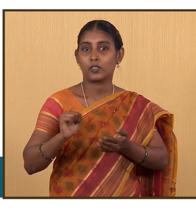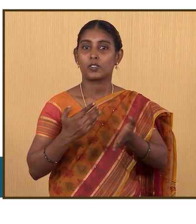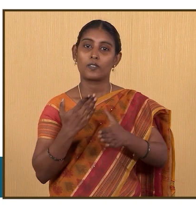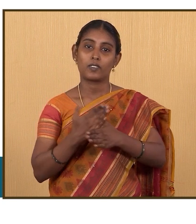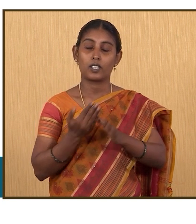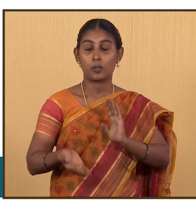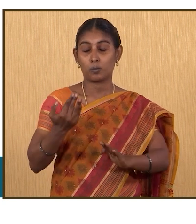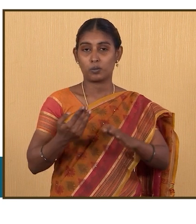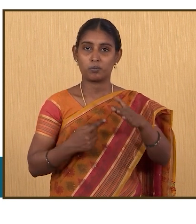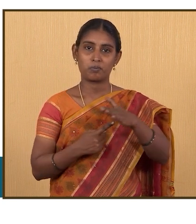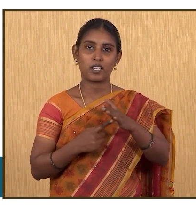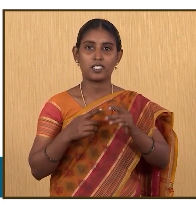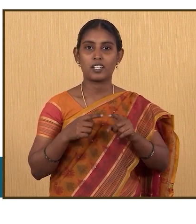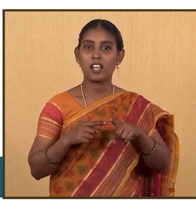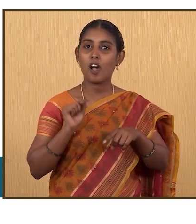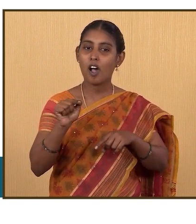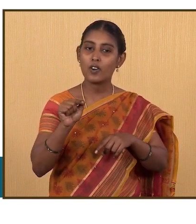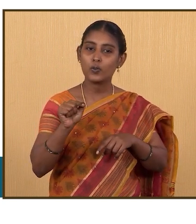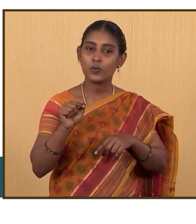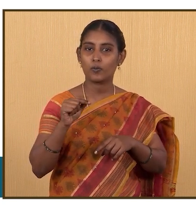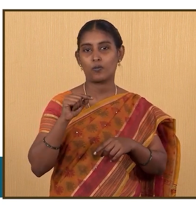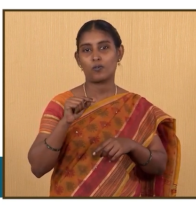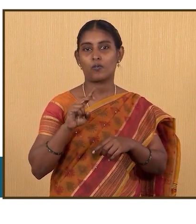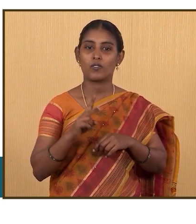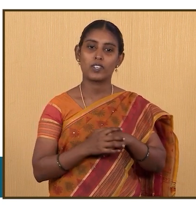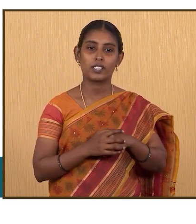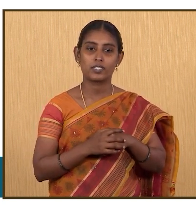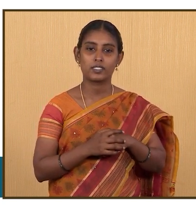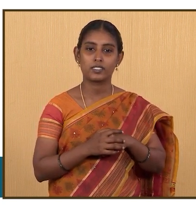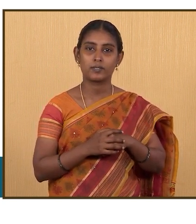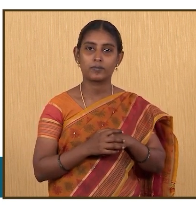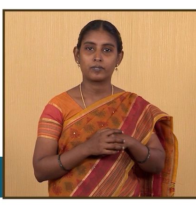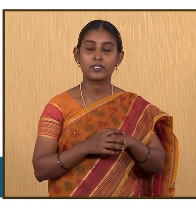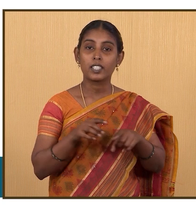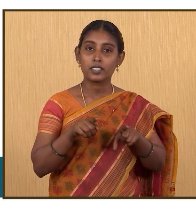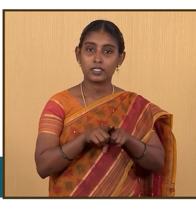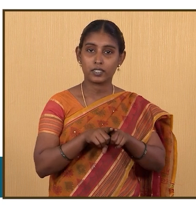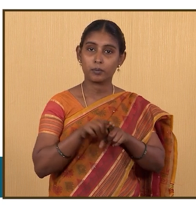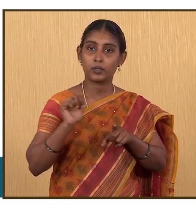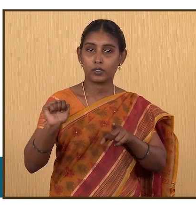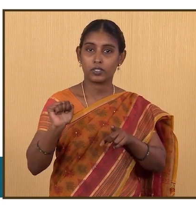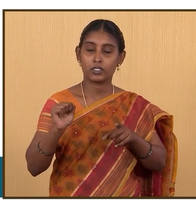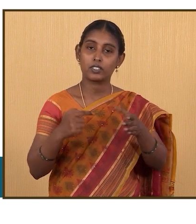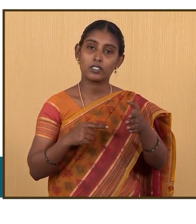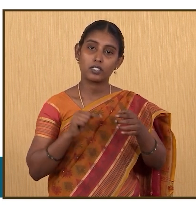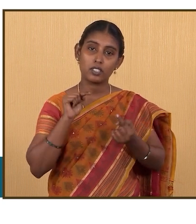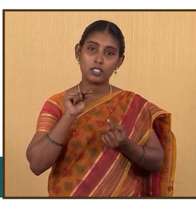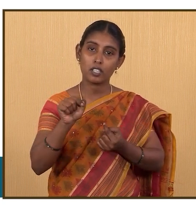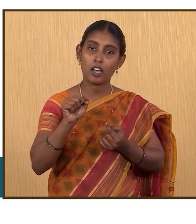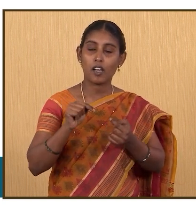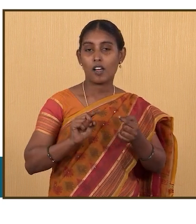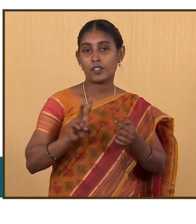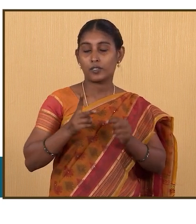அப்படின்னா இந்த டாட்வில். தமிழ்நாடு ஆவண காப்பக வரலாற்றில் ஒரு புதிய அத்தியாயத்தை ஏற்படுத்தியவர் இந்த டாட்வில்